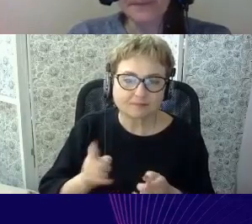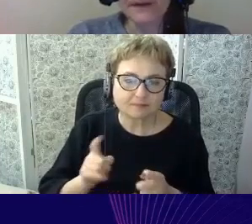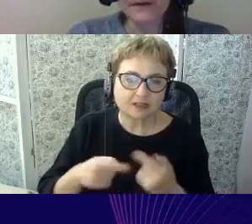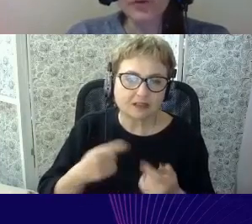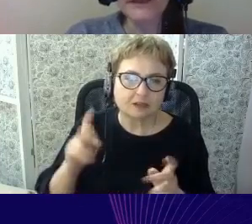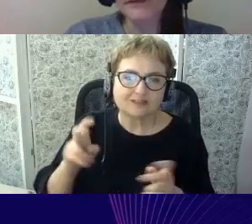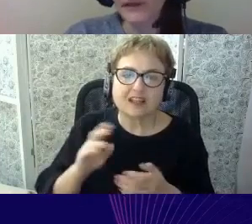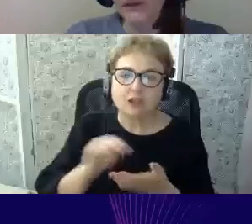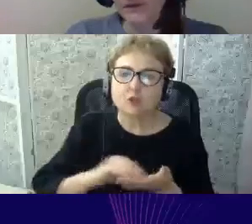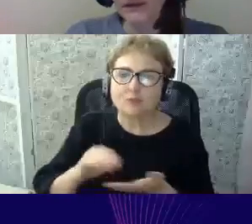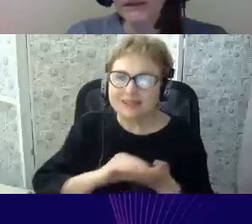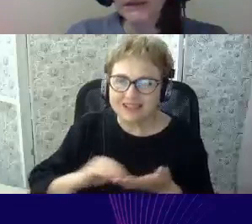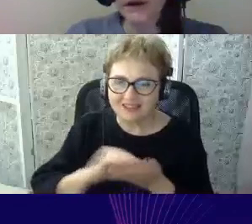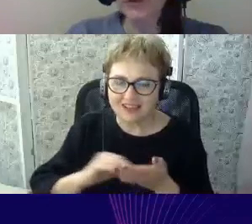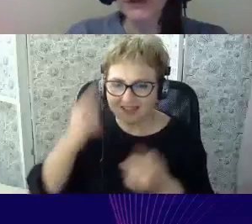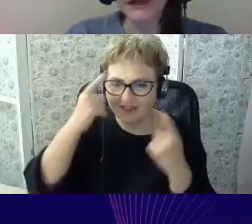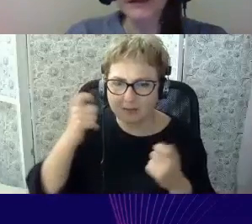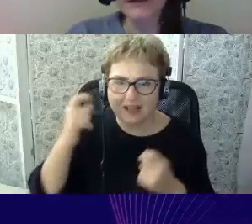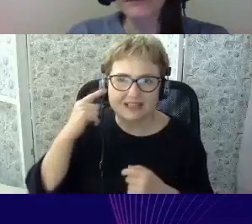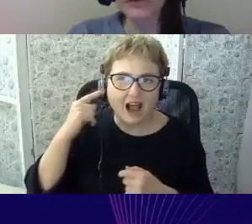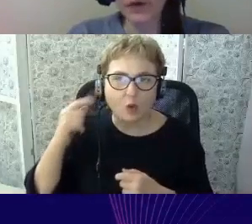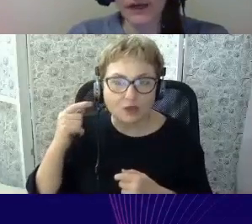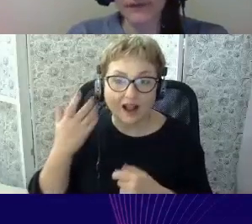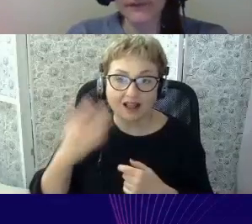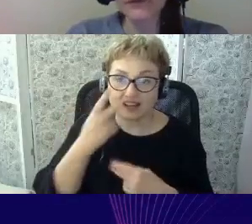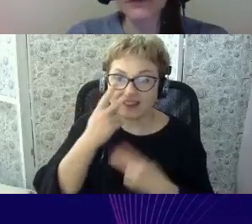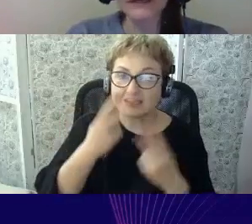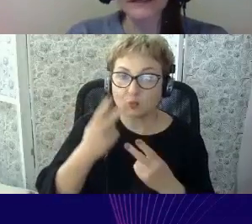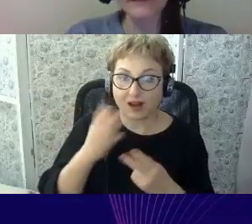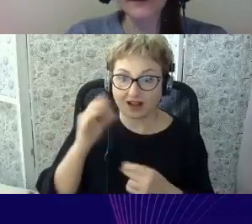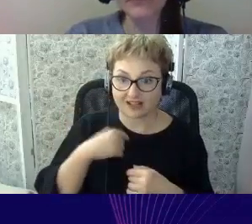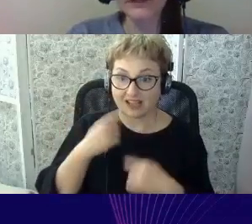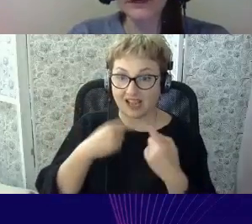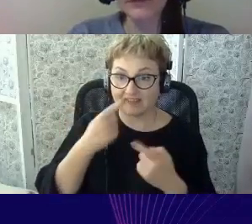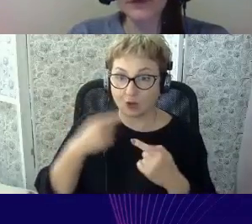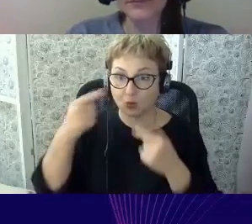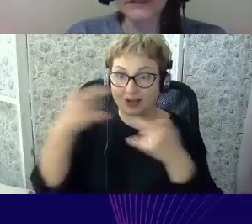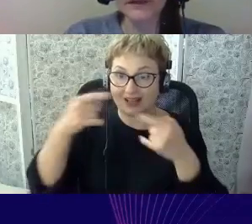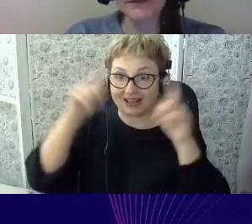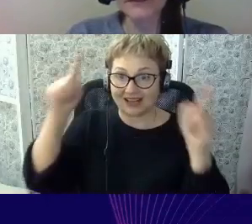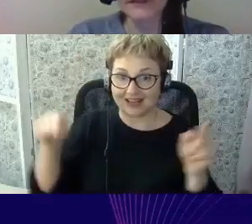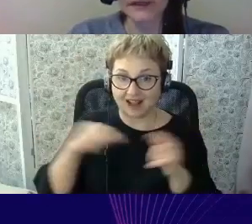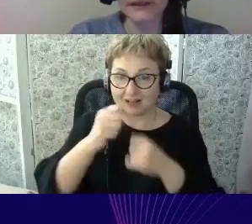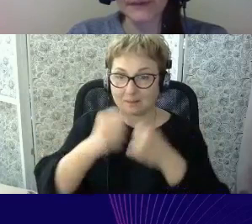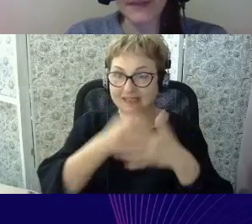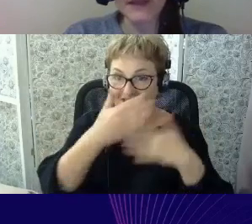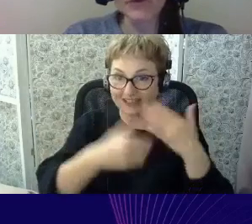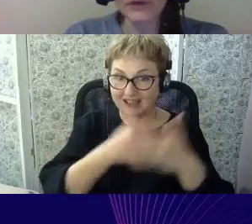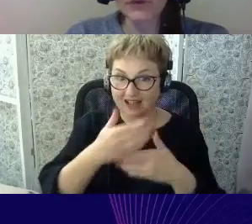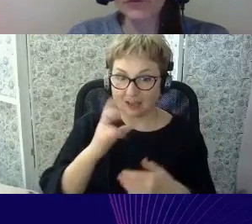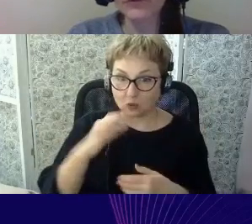называемое дублирование информации аудиально и визуально. Да? То есть, когда я говорю, на экране у меня представлена